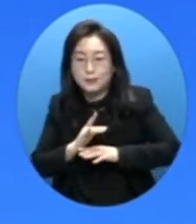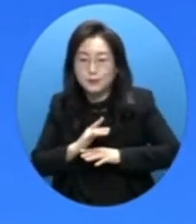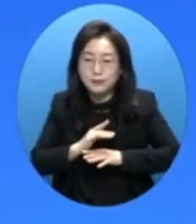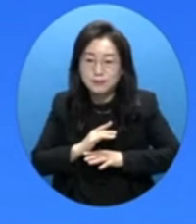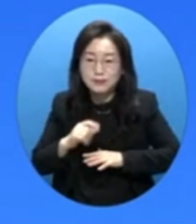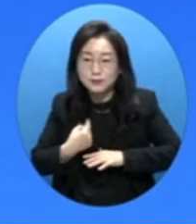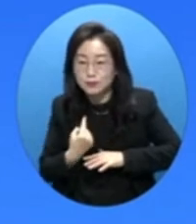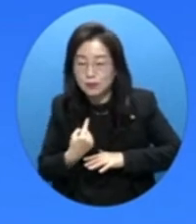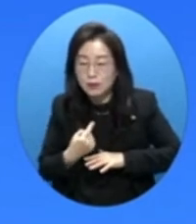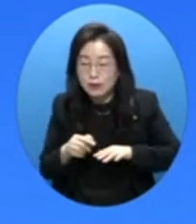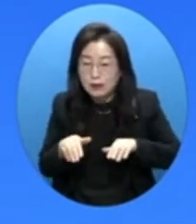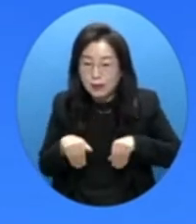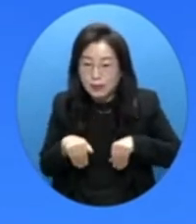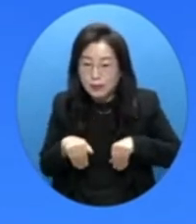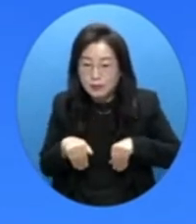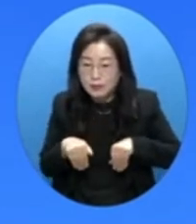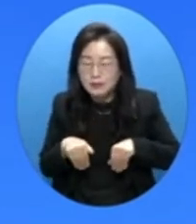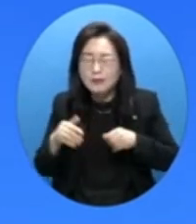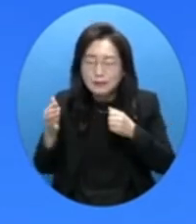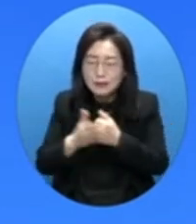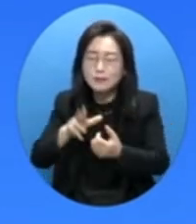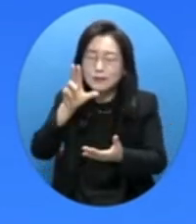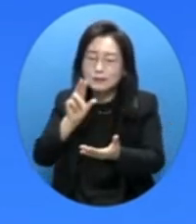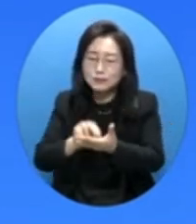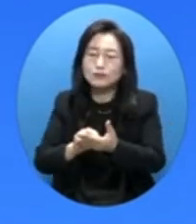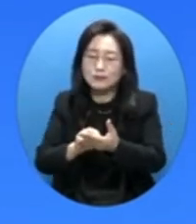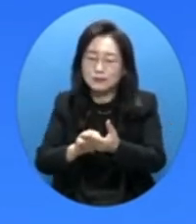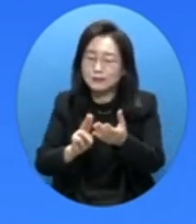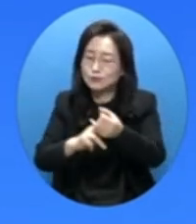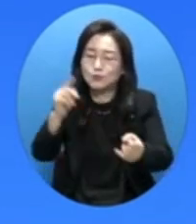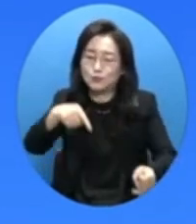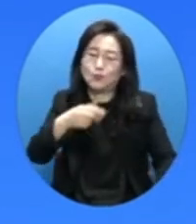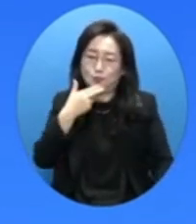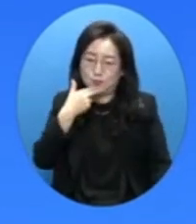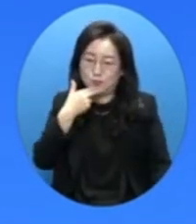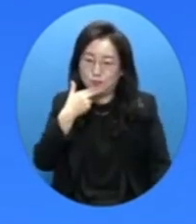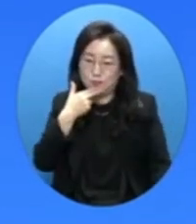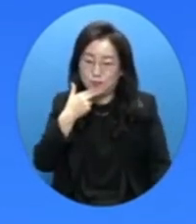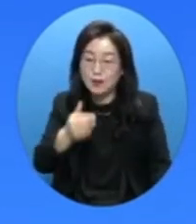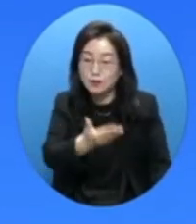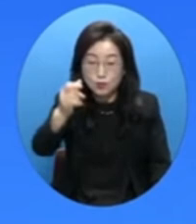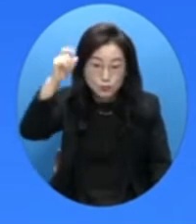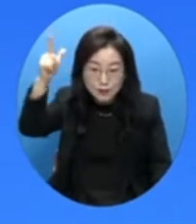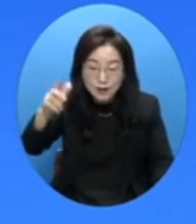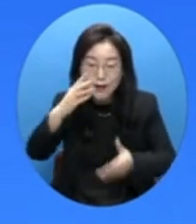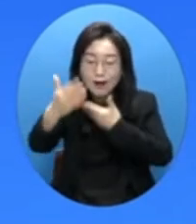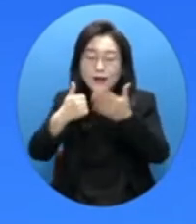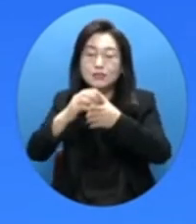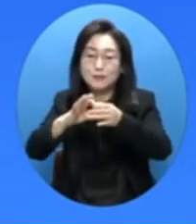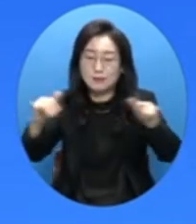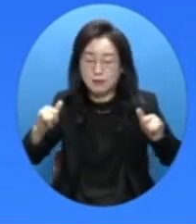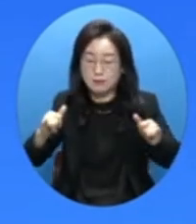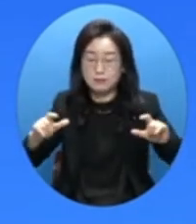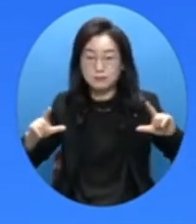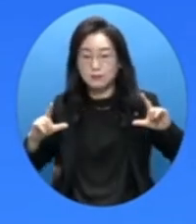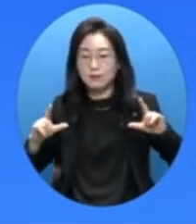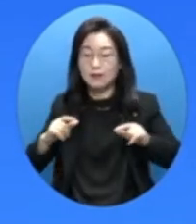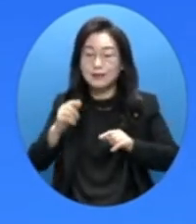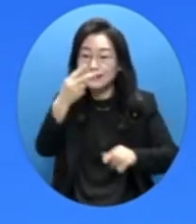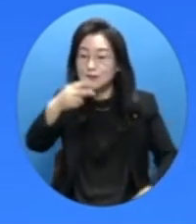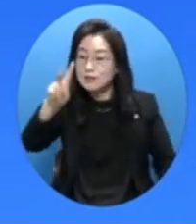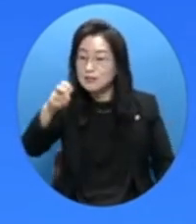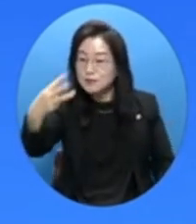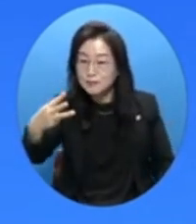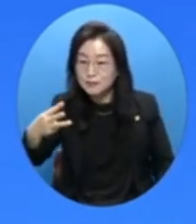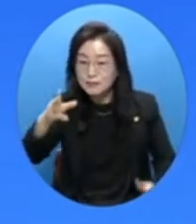스스로 움치고 주지 않기 때문에 아무런 기적도 일어나지 않는 것입니다 여러분 위대한 하나님의 사람들입니다 가슴을 펴고 2023년도에